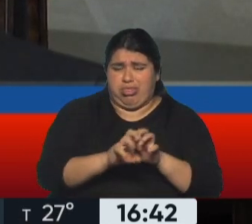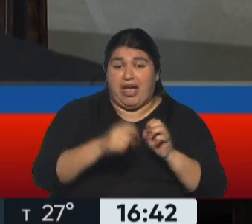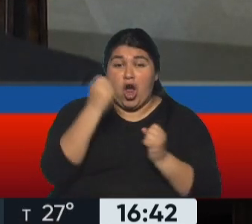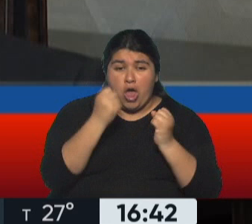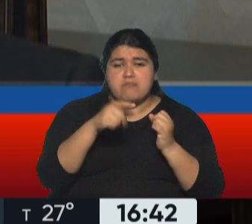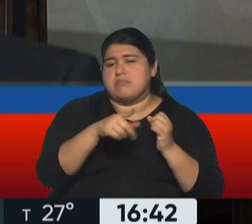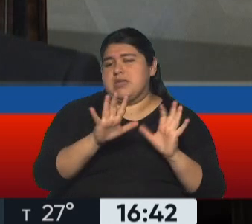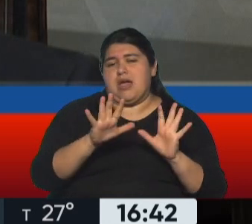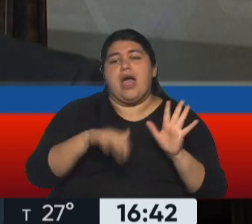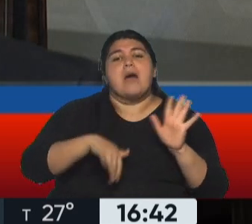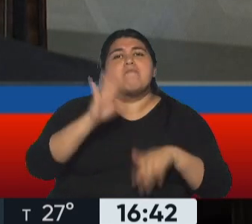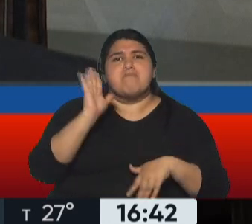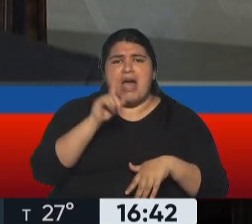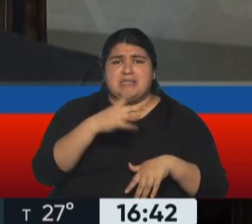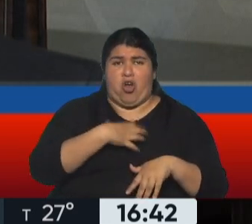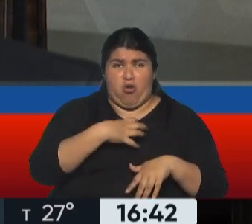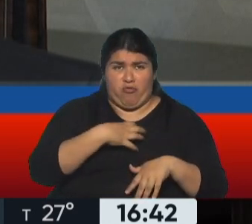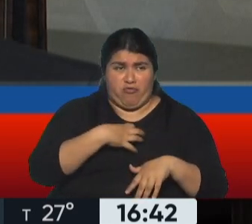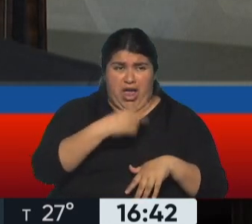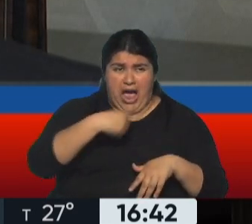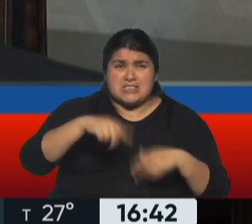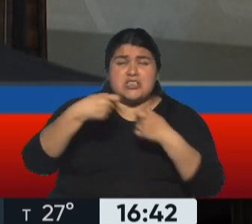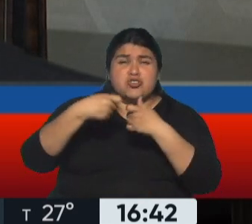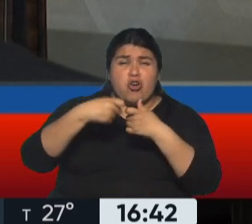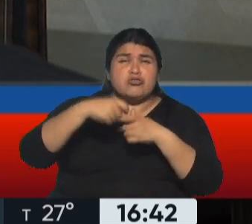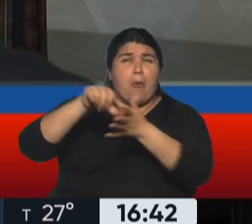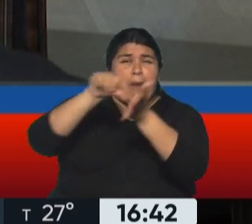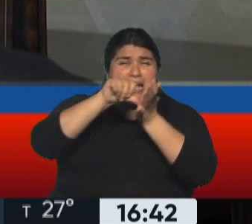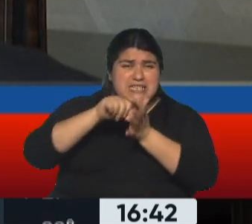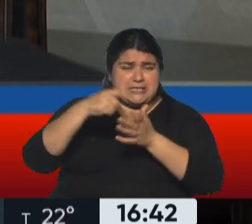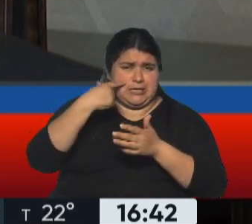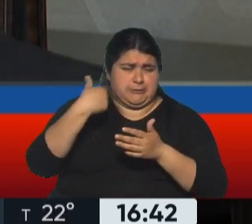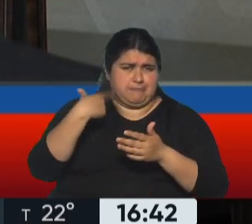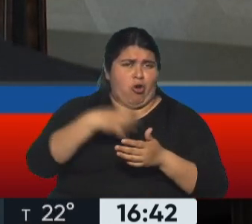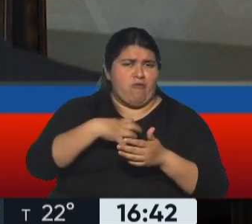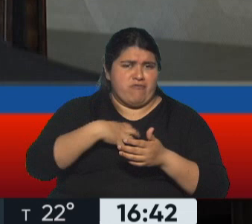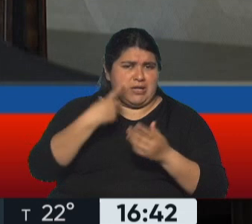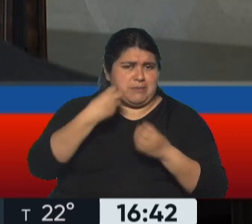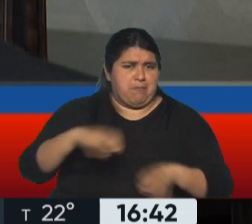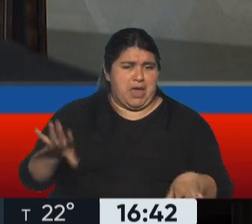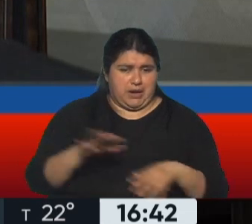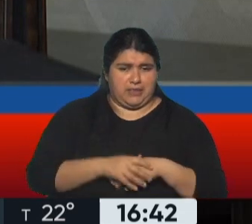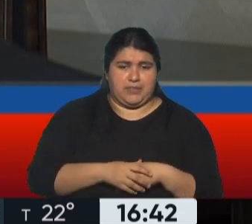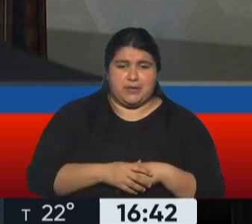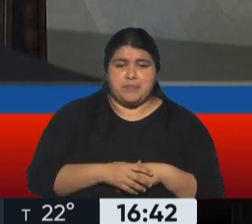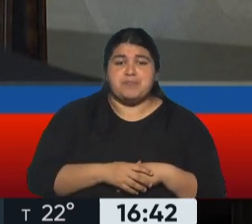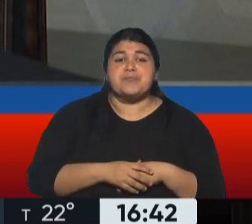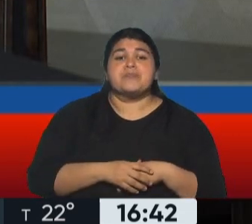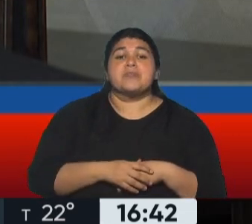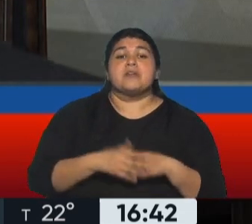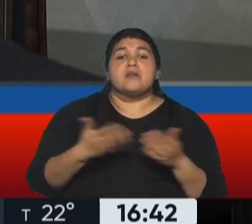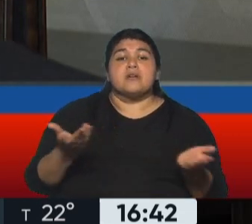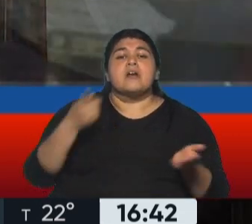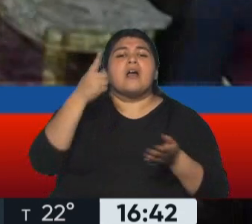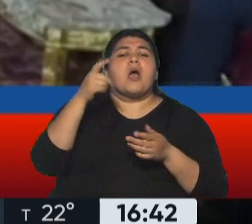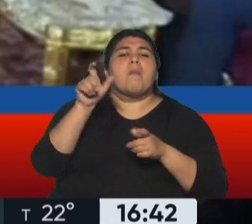avons perdu une grande partie de la confiance de nos partenaires étrangers, que ce soit des bailleurs de